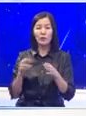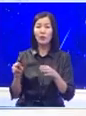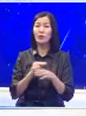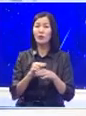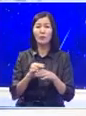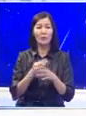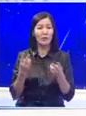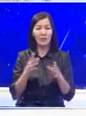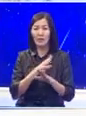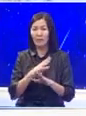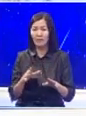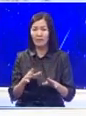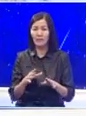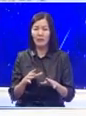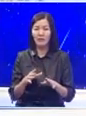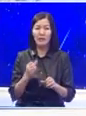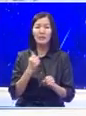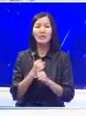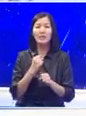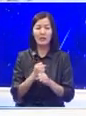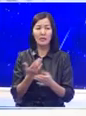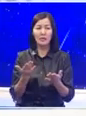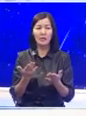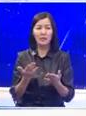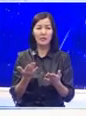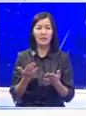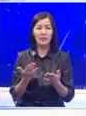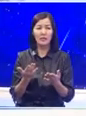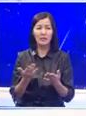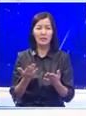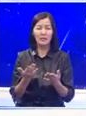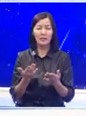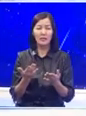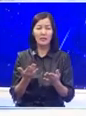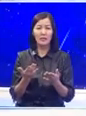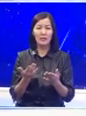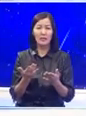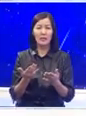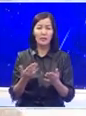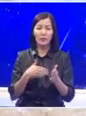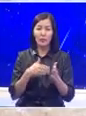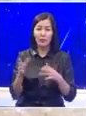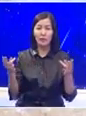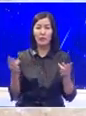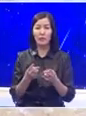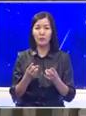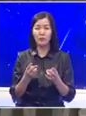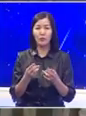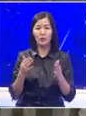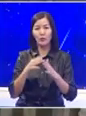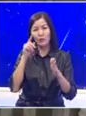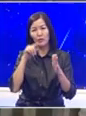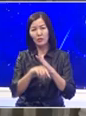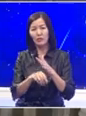білмеймін, не істеп береді. Фундаменті нету. Осадку дает уже дом. Трещина, жаңа өзіңіз көрдіңіз үйде, какой трещина у